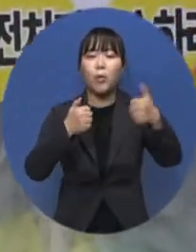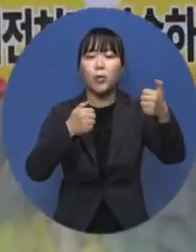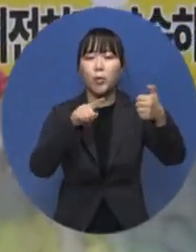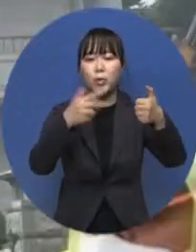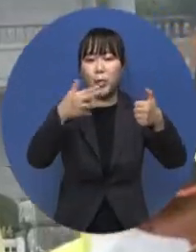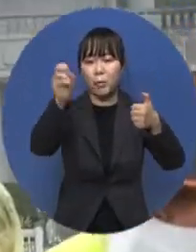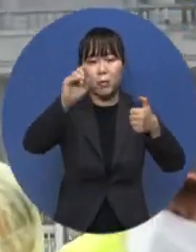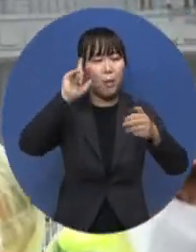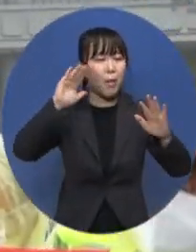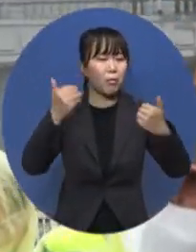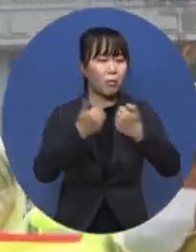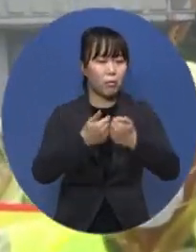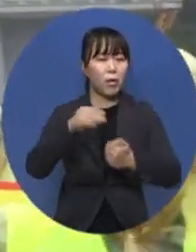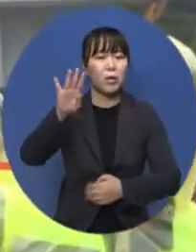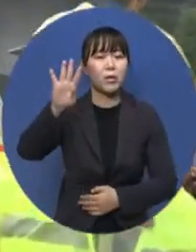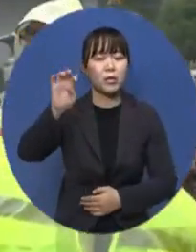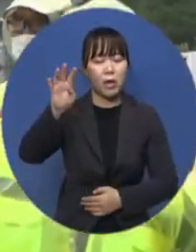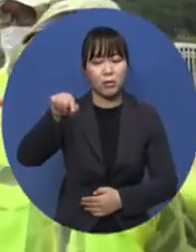55.8%가 반대하고